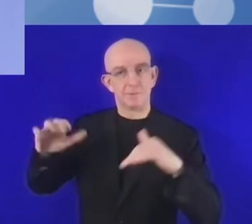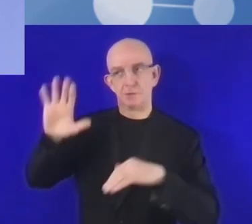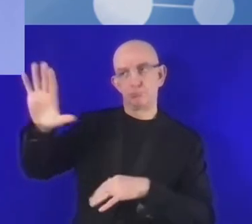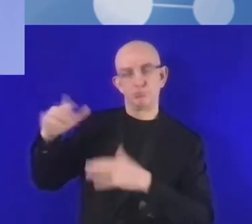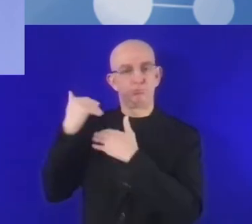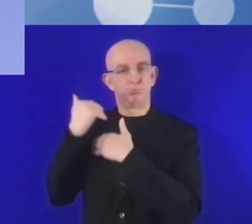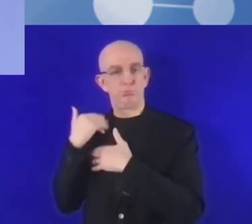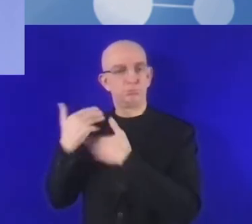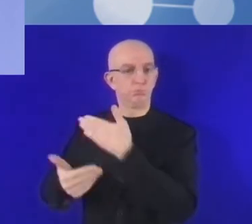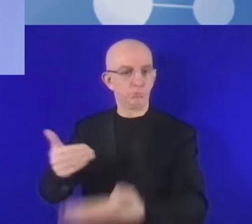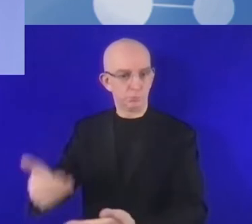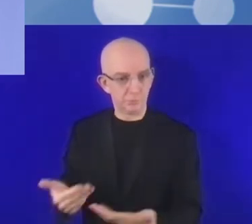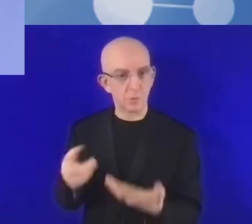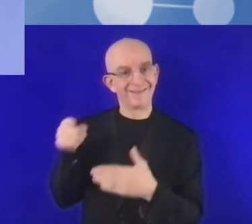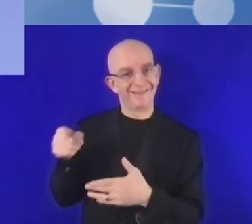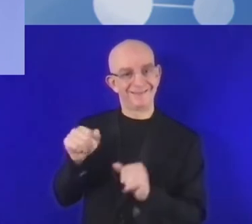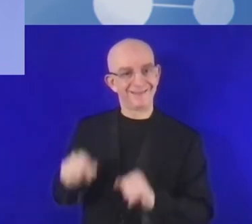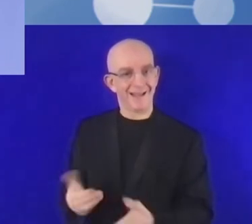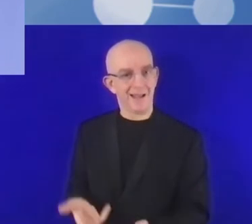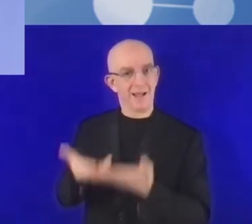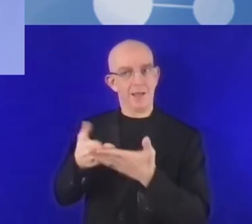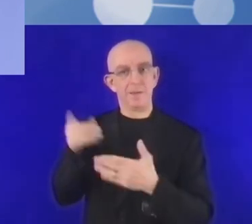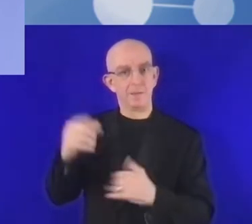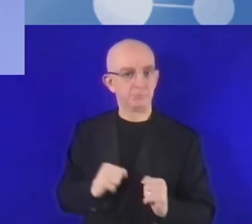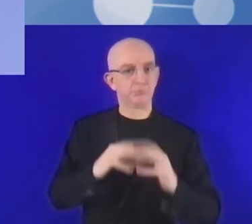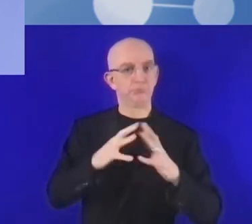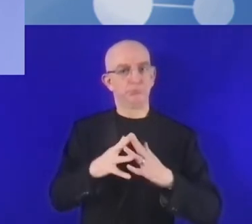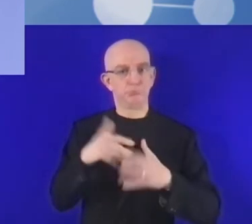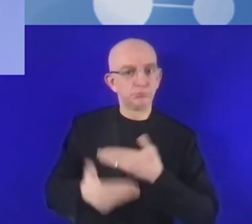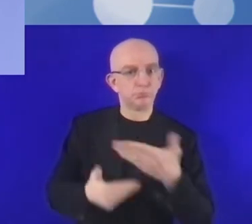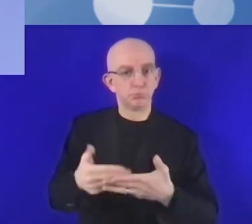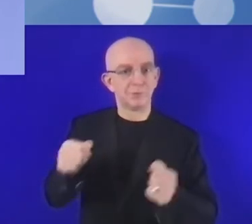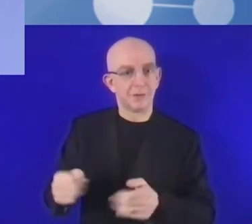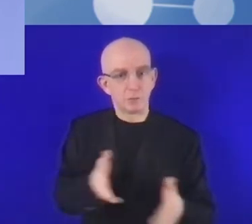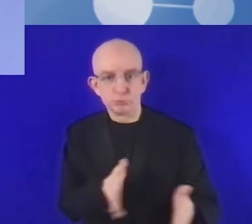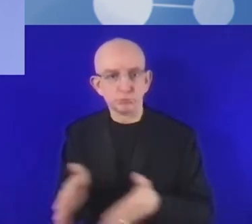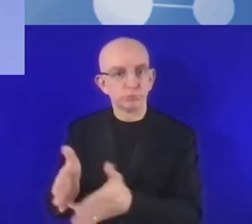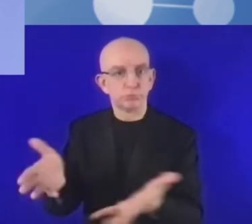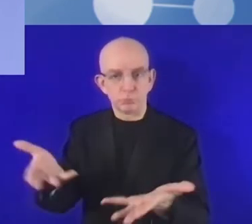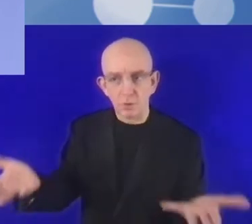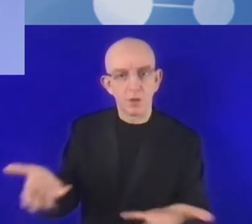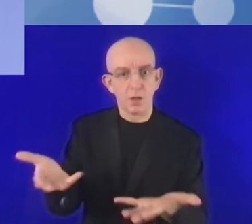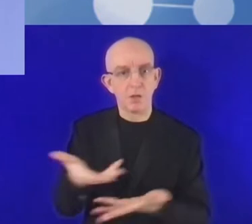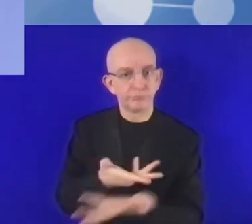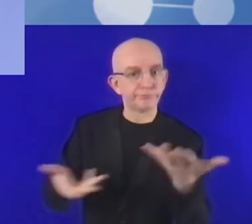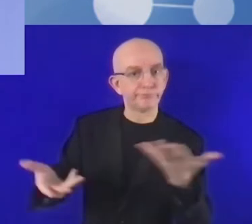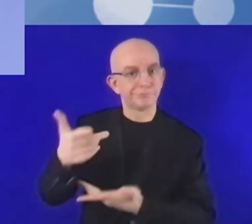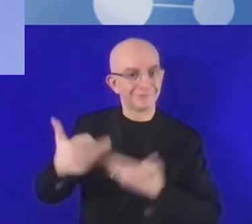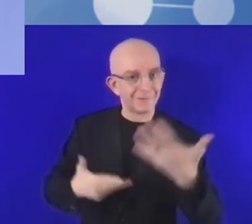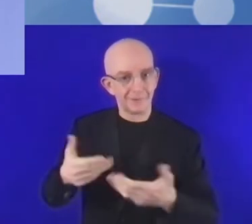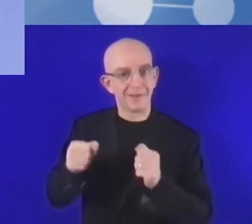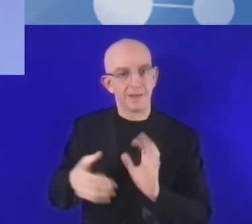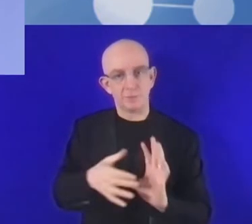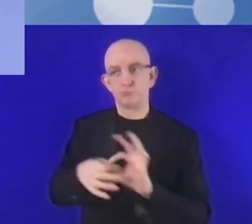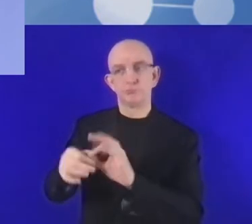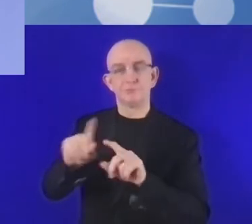努力，尤其是一些公共的数据，可以使得大家为我们的国家更好的发展。